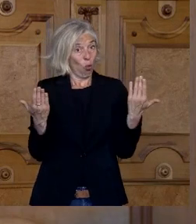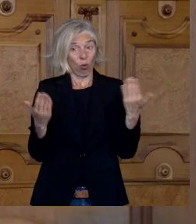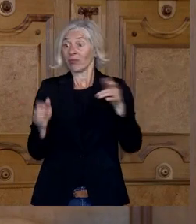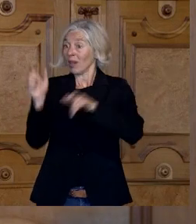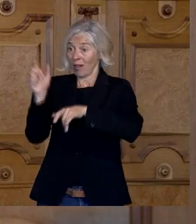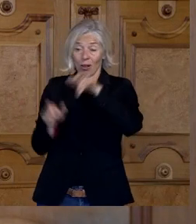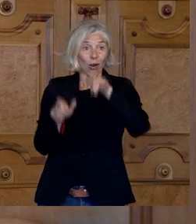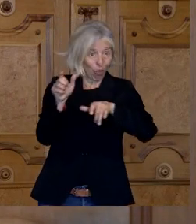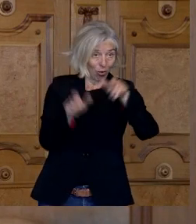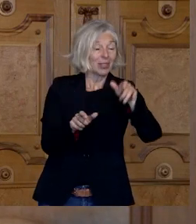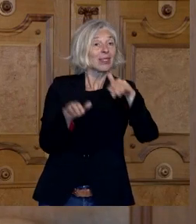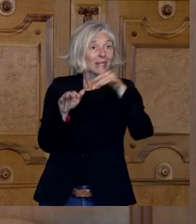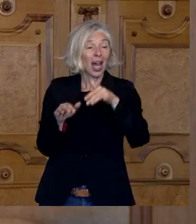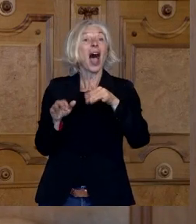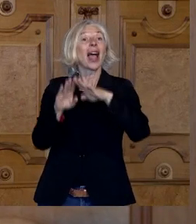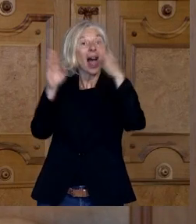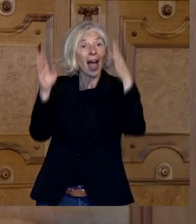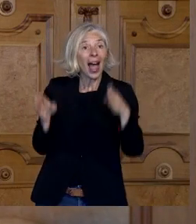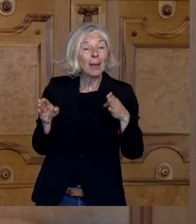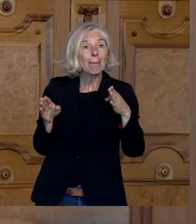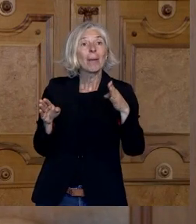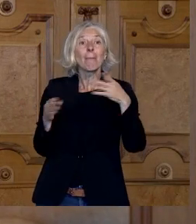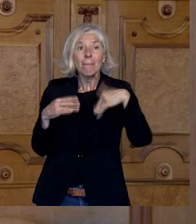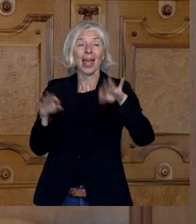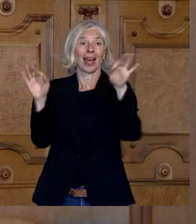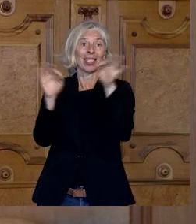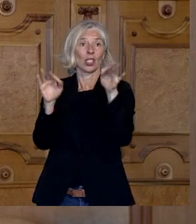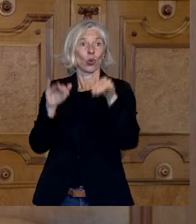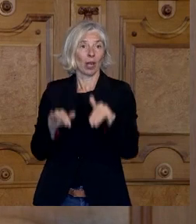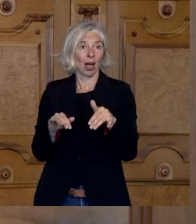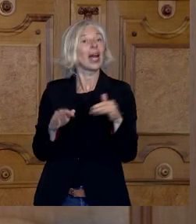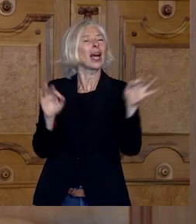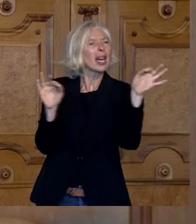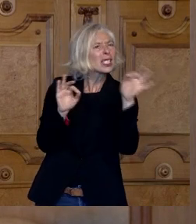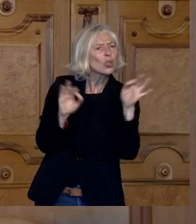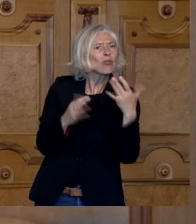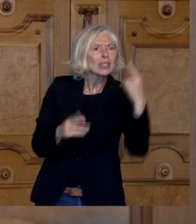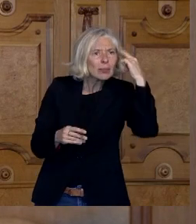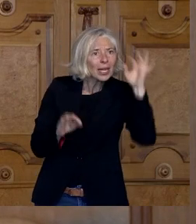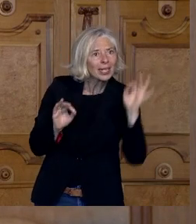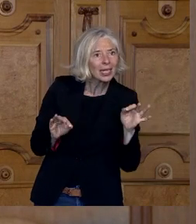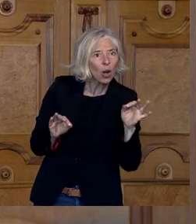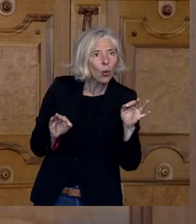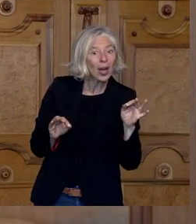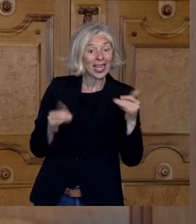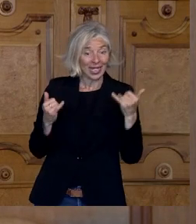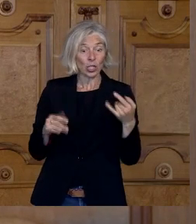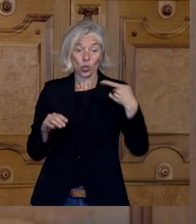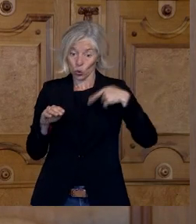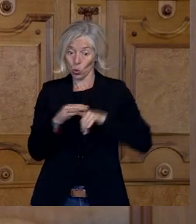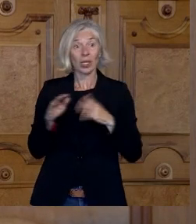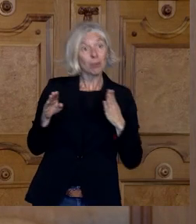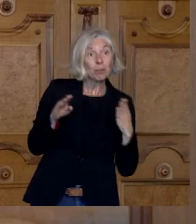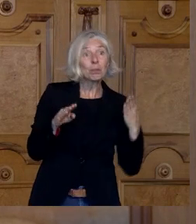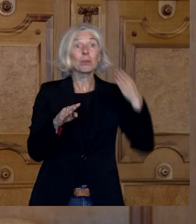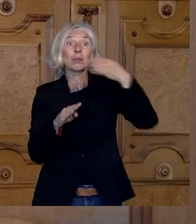Altenhilfeträger. Und dieses Risiko liegt darin, dass wir auf einmal mehr Kontakte wieder haben, und diese